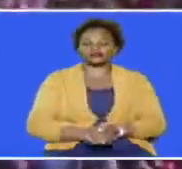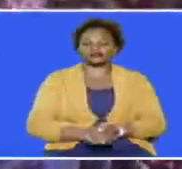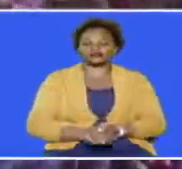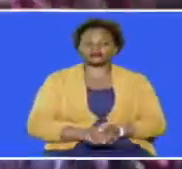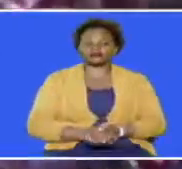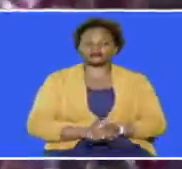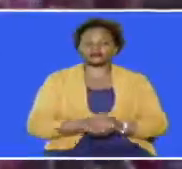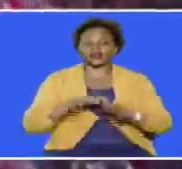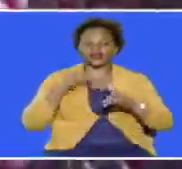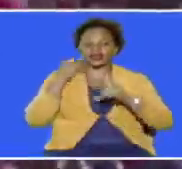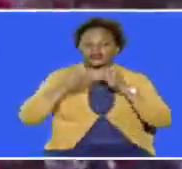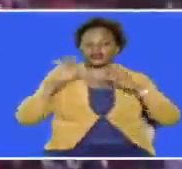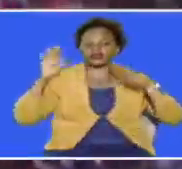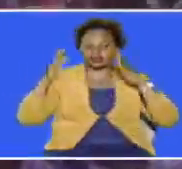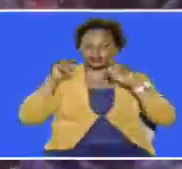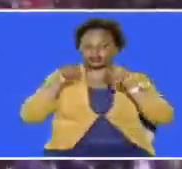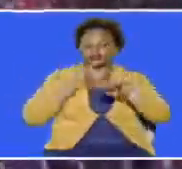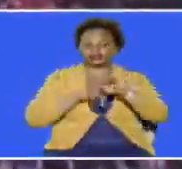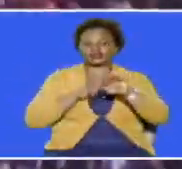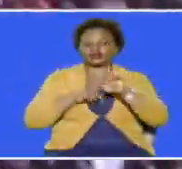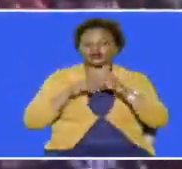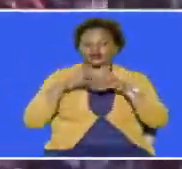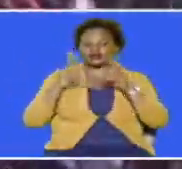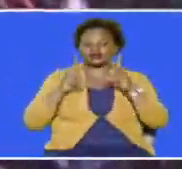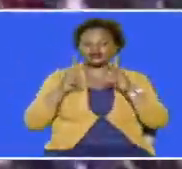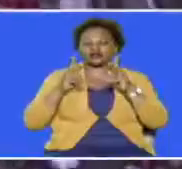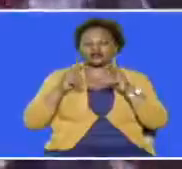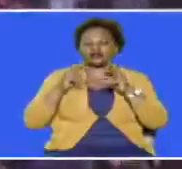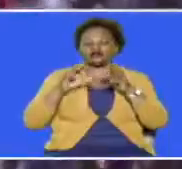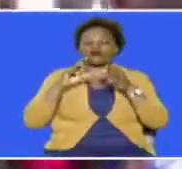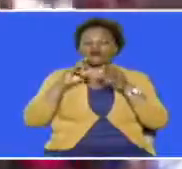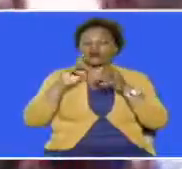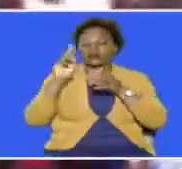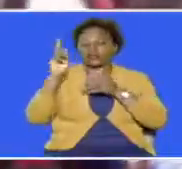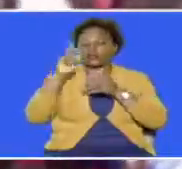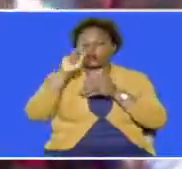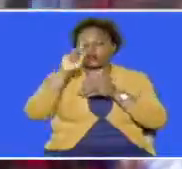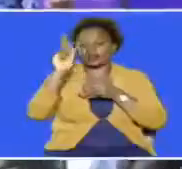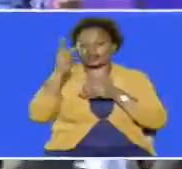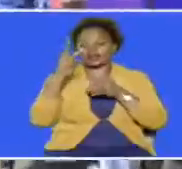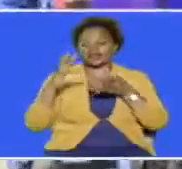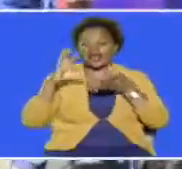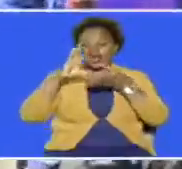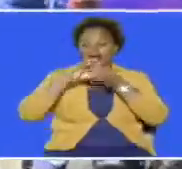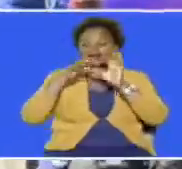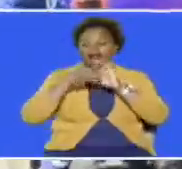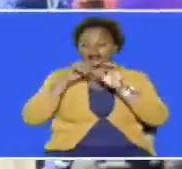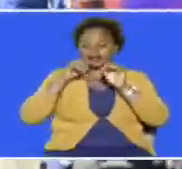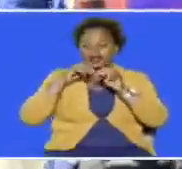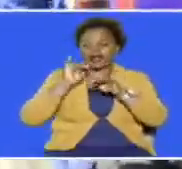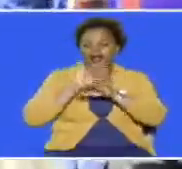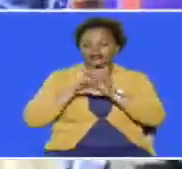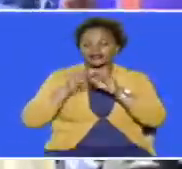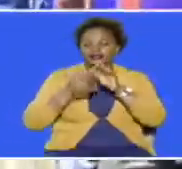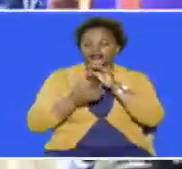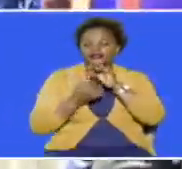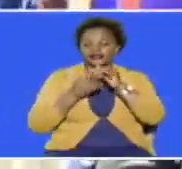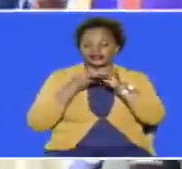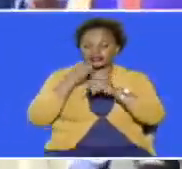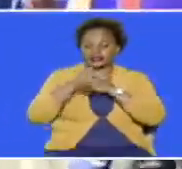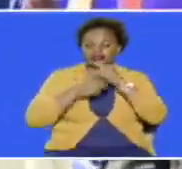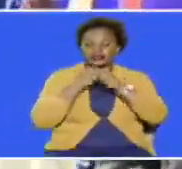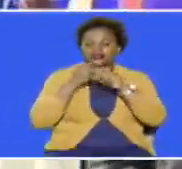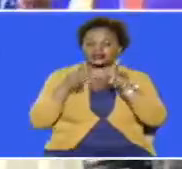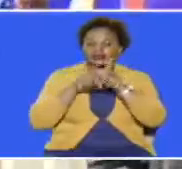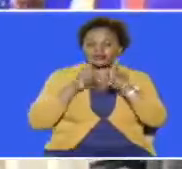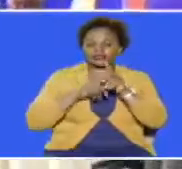Ndizo mbwembwe zilizosheheni uzinduzi wa muungano wa Azimio la Umoja One Kenya Alliance mapema mwaka huu. Jumbe